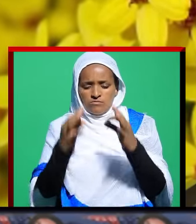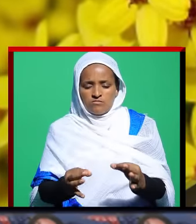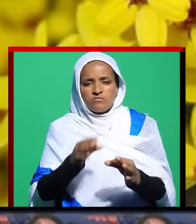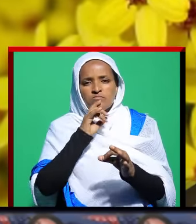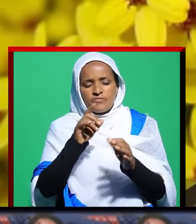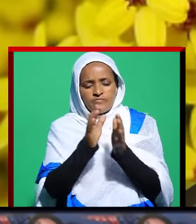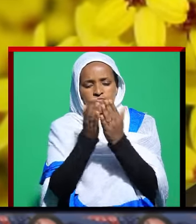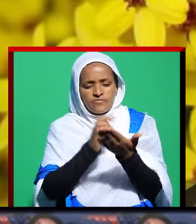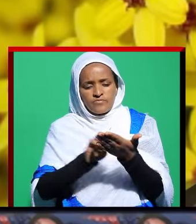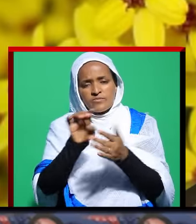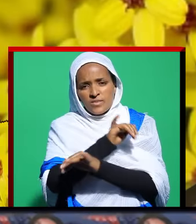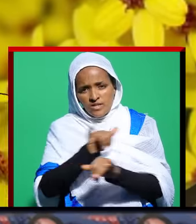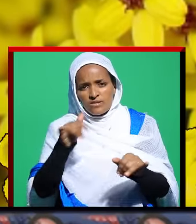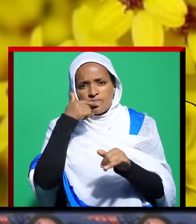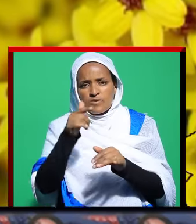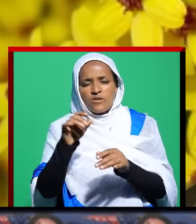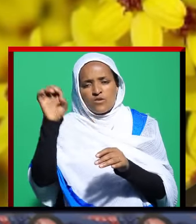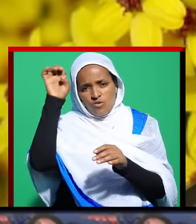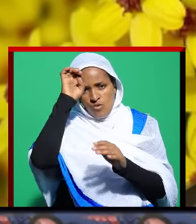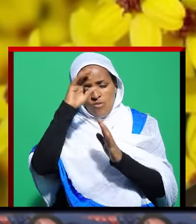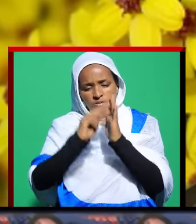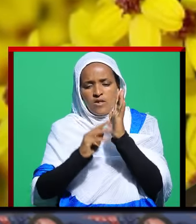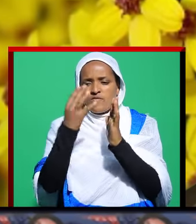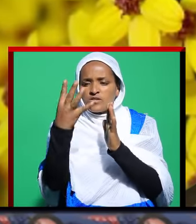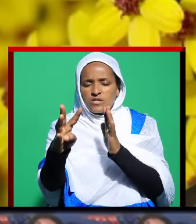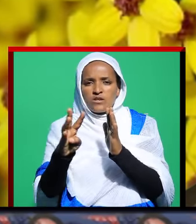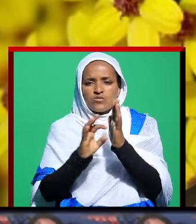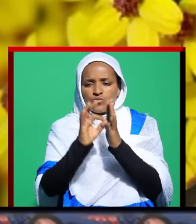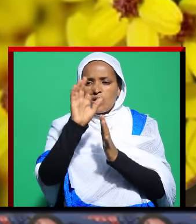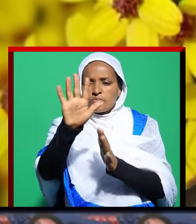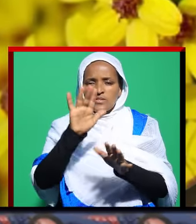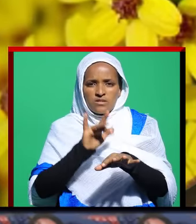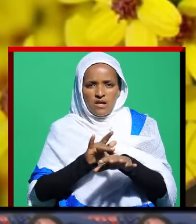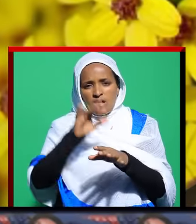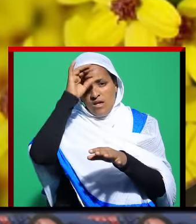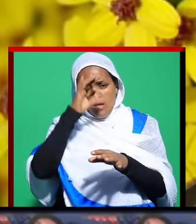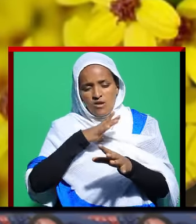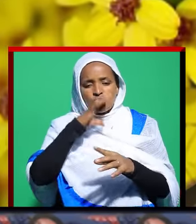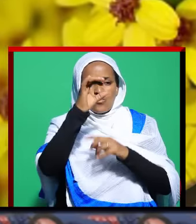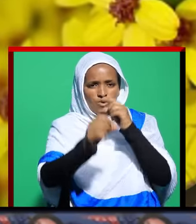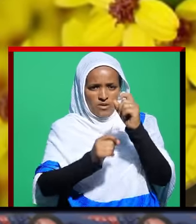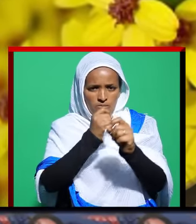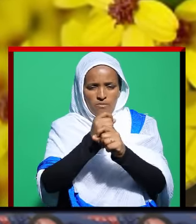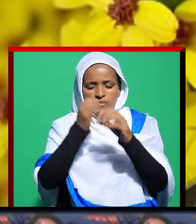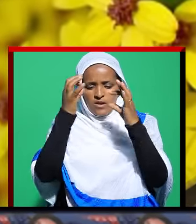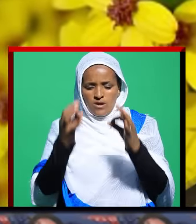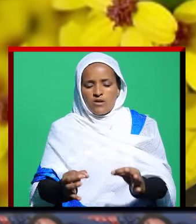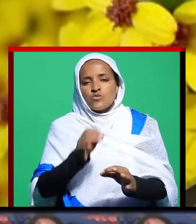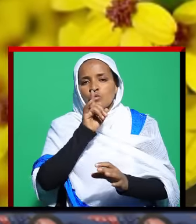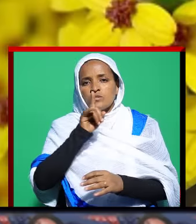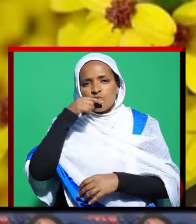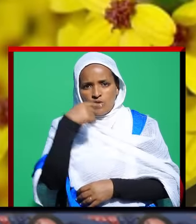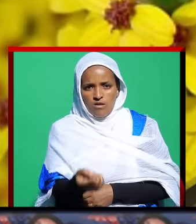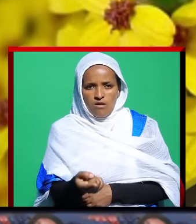መጽሐፍ ቅዱስ እንደዚህ ይላል። በመጽሐፈ ኢዮብ ምዕራፍ 14 ቁጥር 5 ላይ የሰው እድሜ የተወሰነ ነው